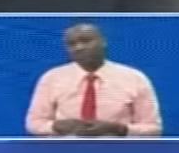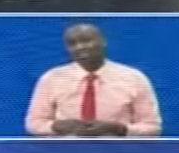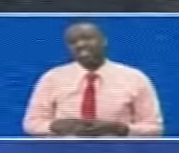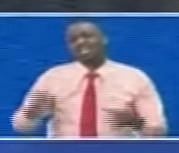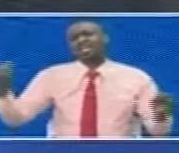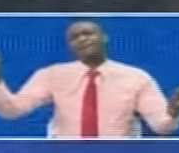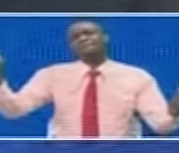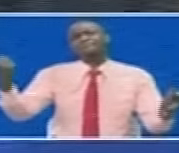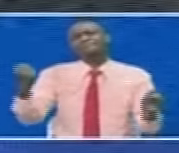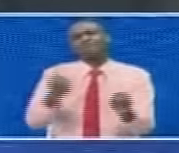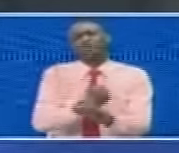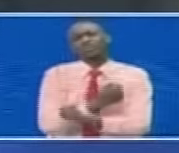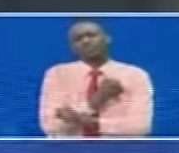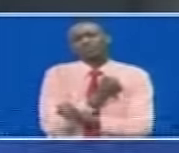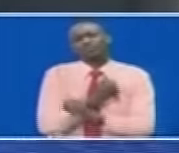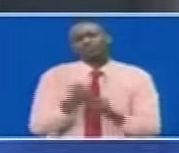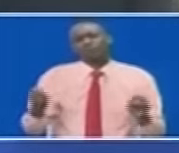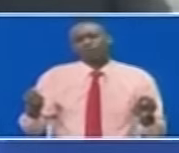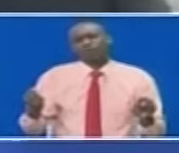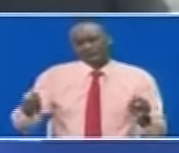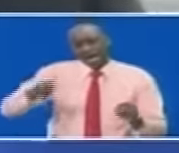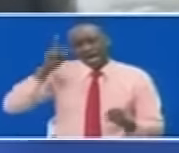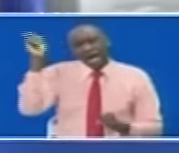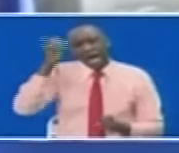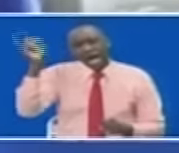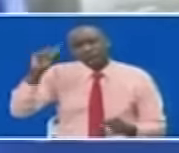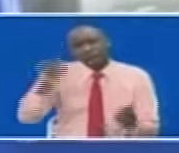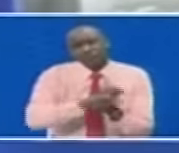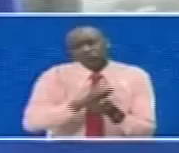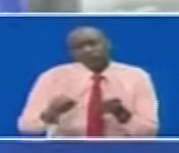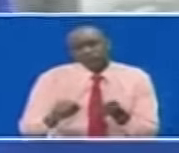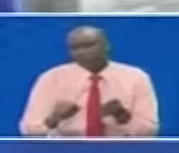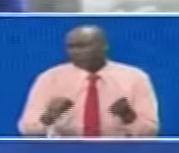kamwe kwamba hatutavunja chama chetu,